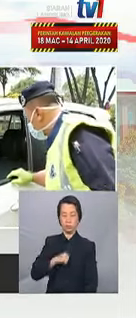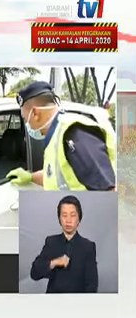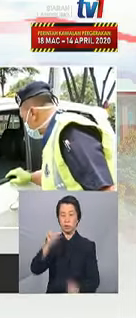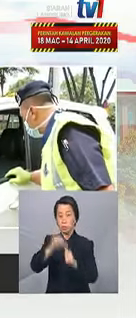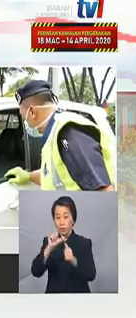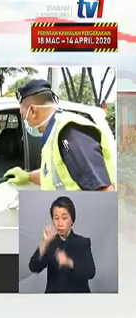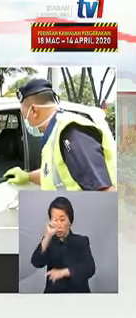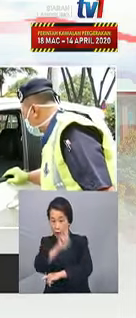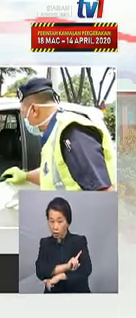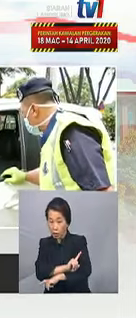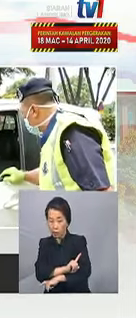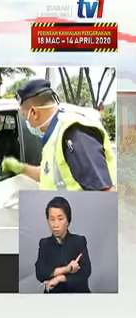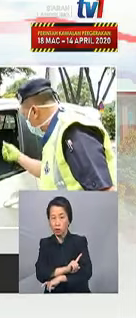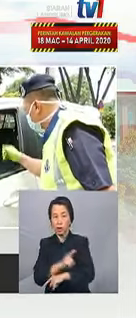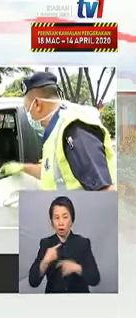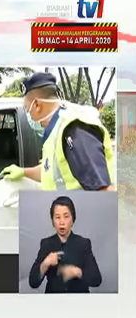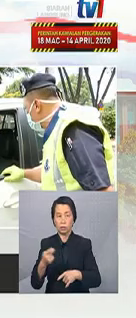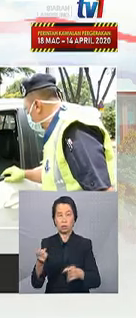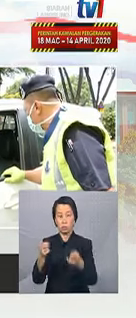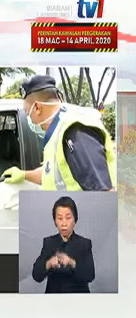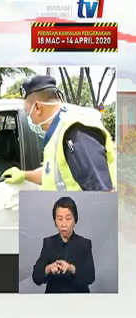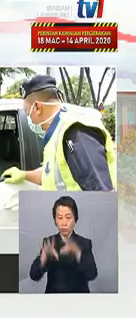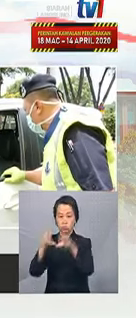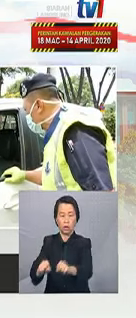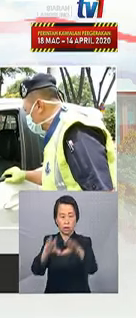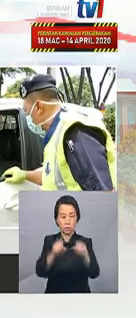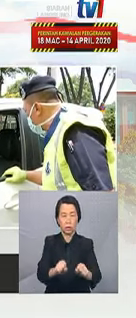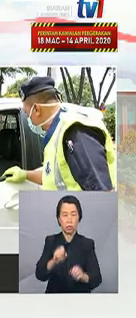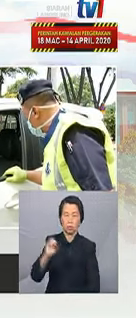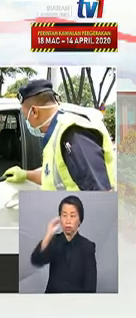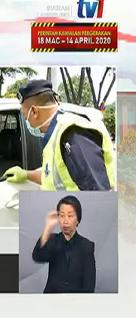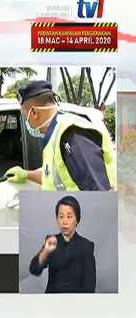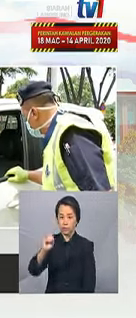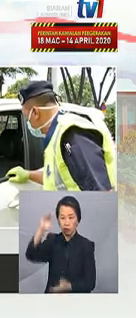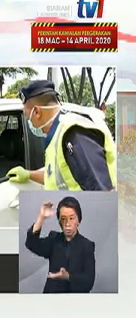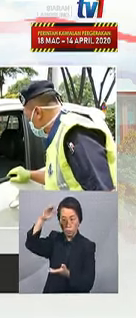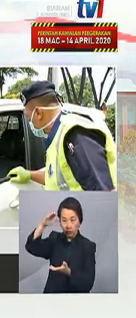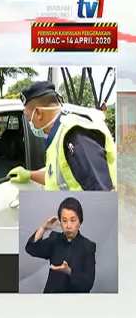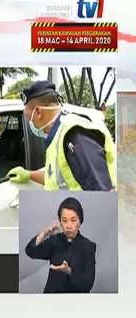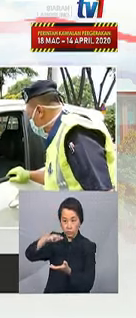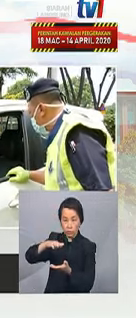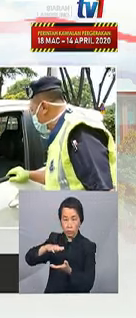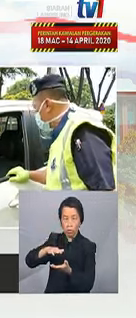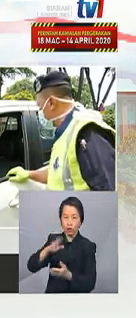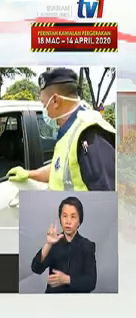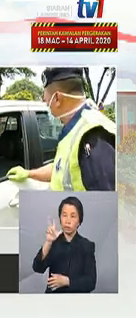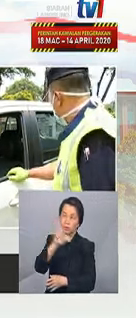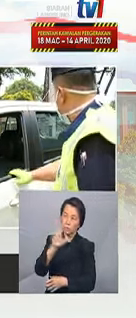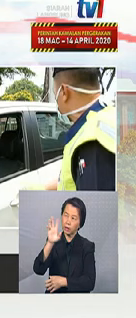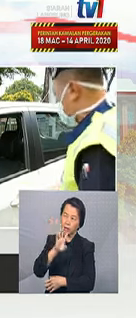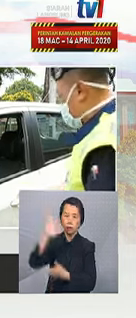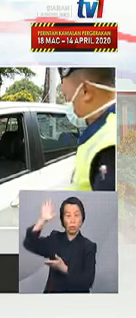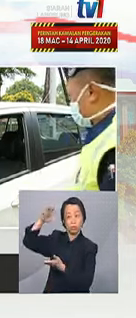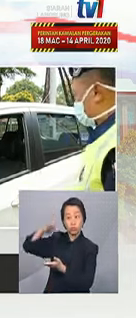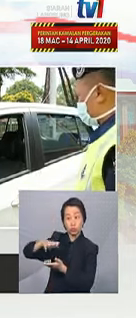setiap hari berlaku penangkap dari segi peratusan penangkapannya berkurangan selama 3-4 hari berturut-turut. Hari